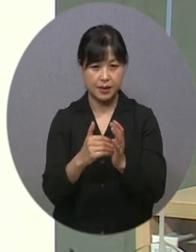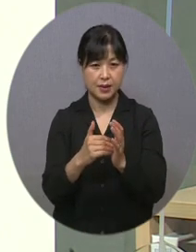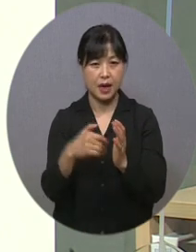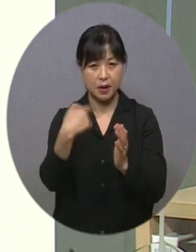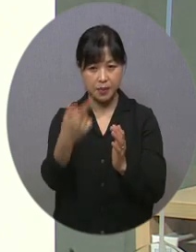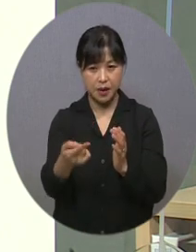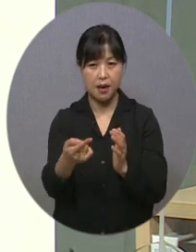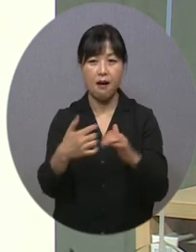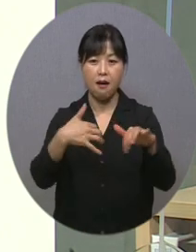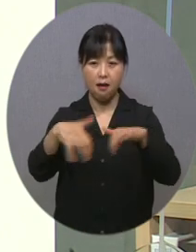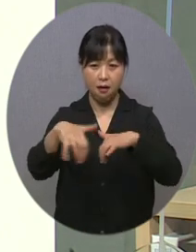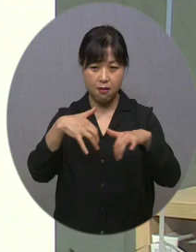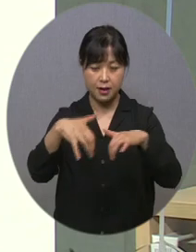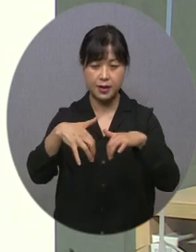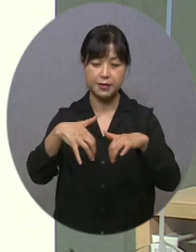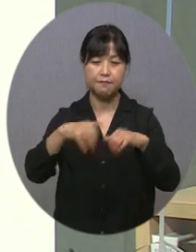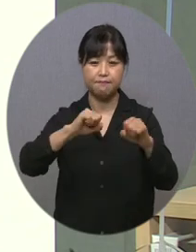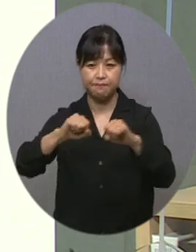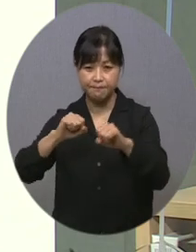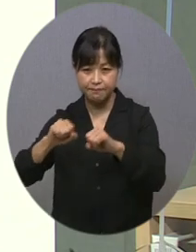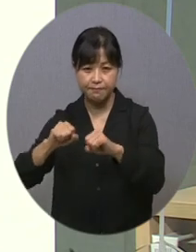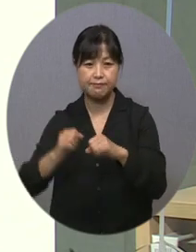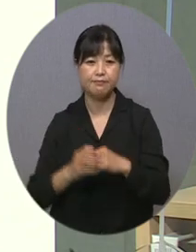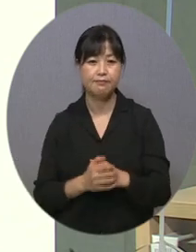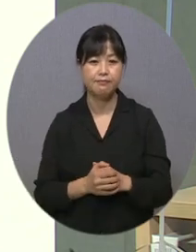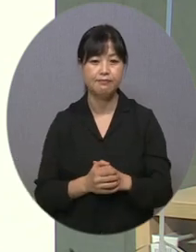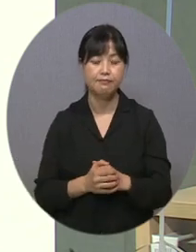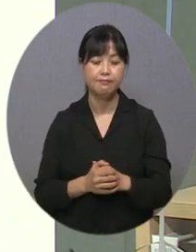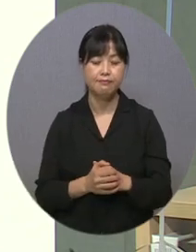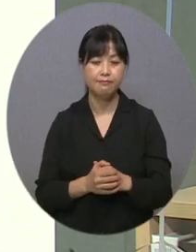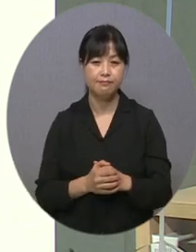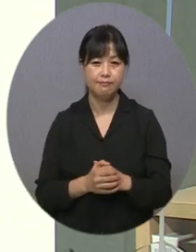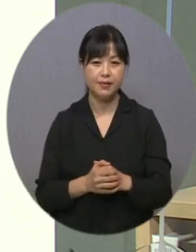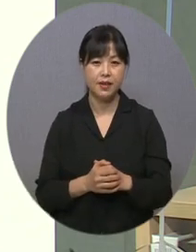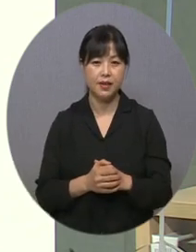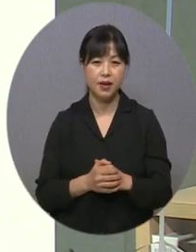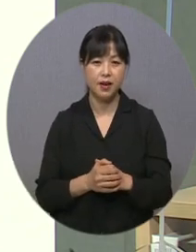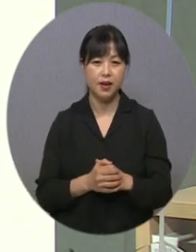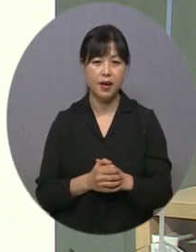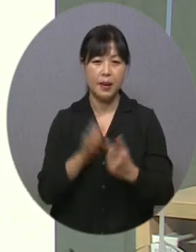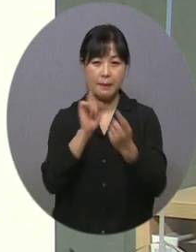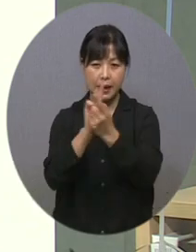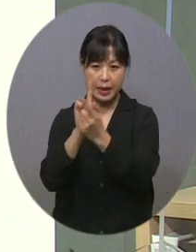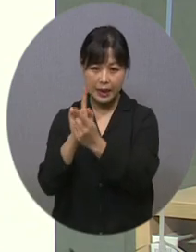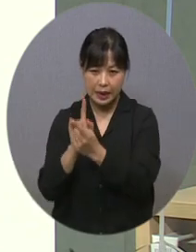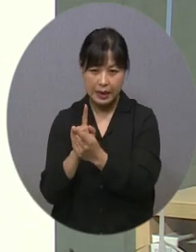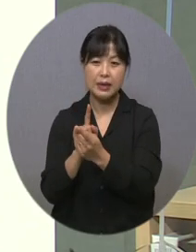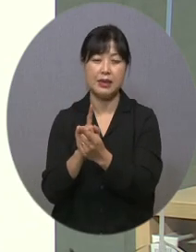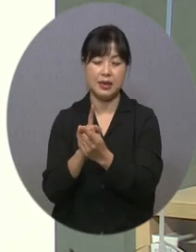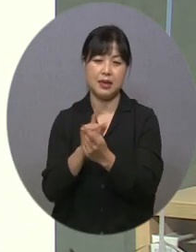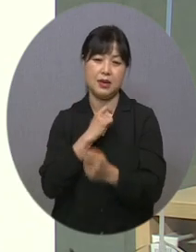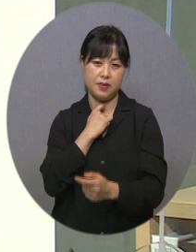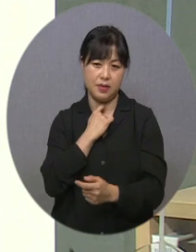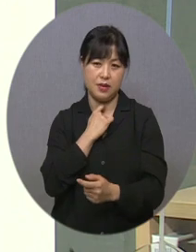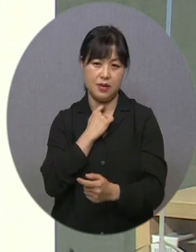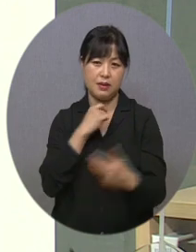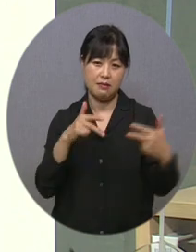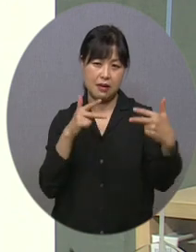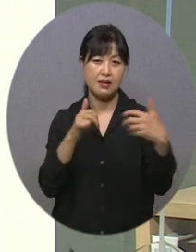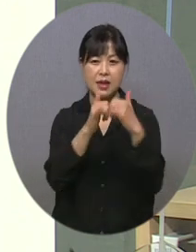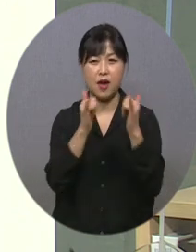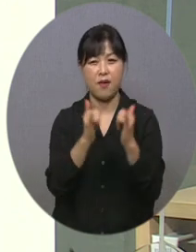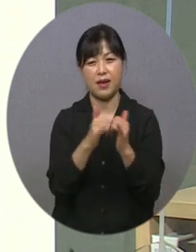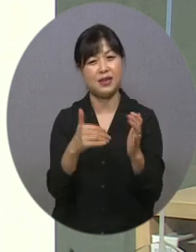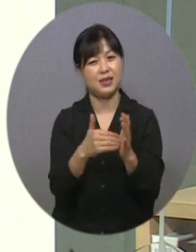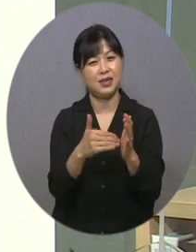거리를 활보하면서 비대면 사회를 끝내는 그것이 우선인 것 같습니다. 아무쪼록 여러분